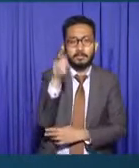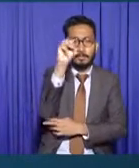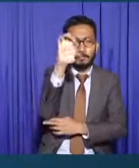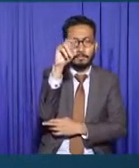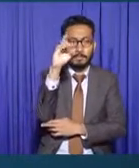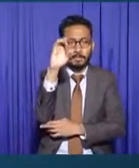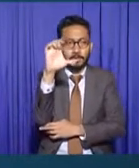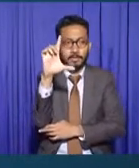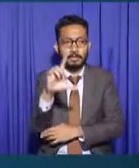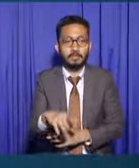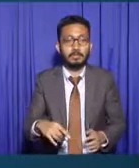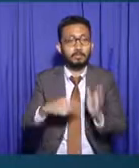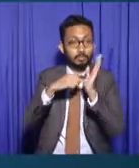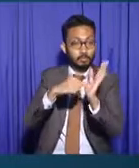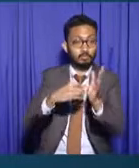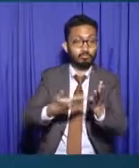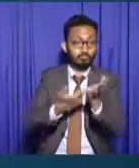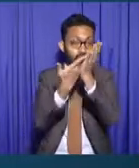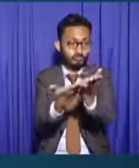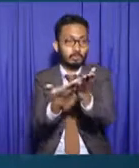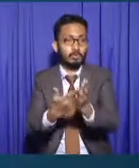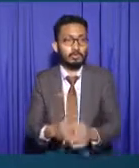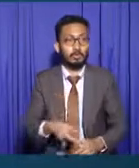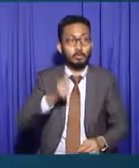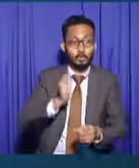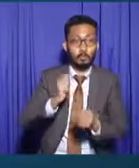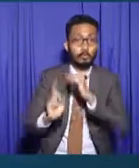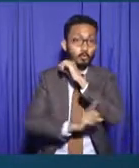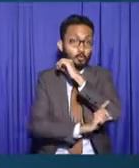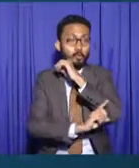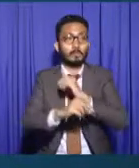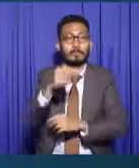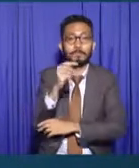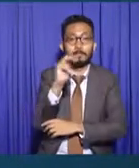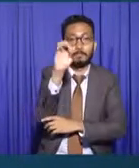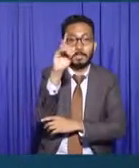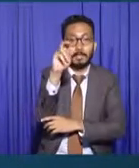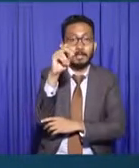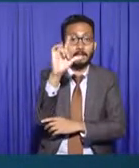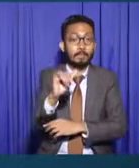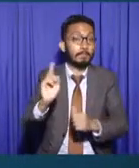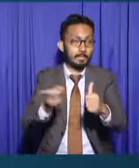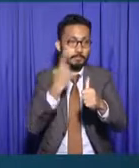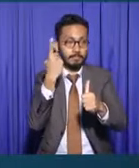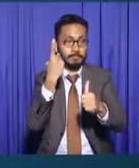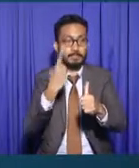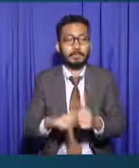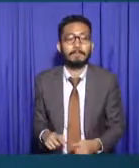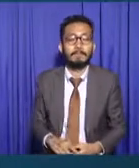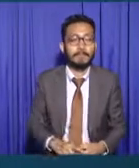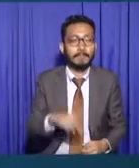mengemukakan Hukum Mendel pertama yang dikenal juga sebagai